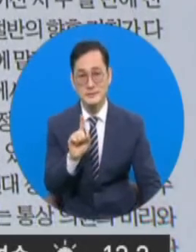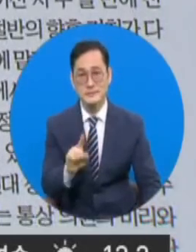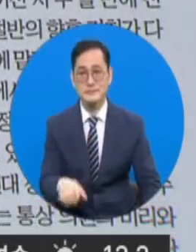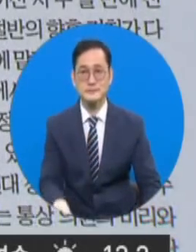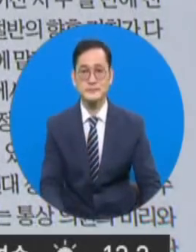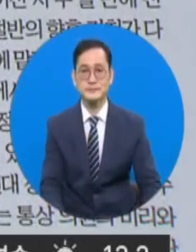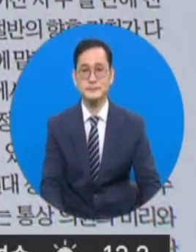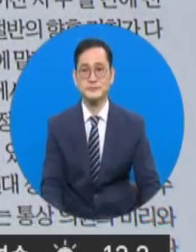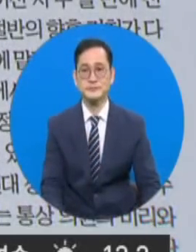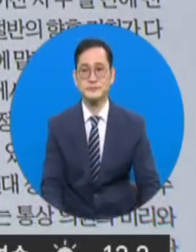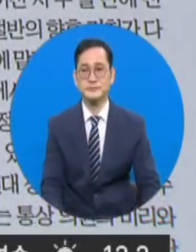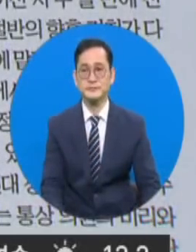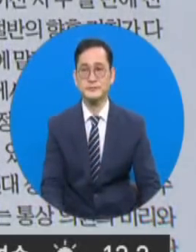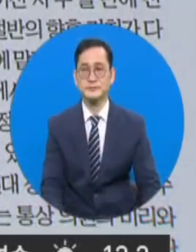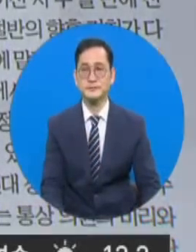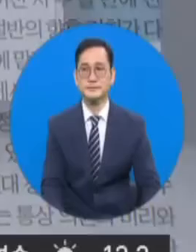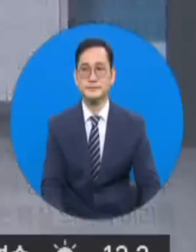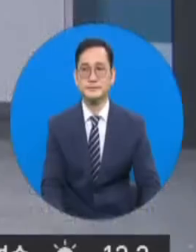있습니다